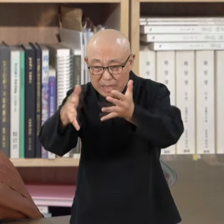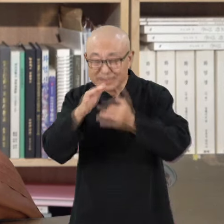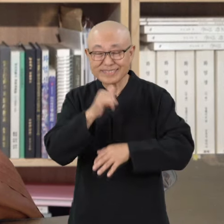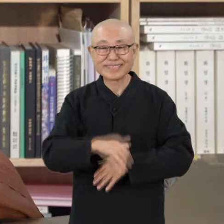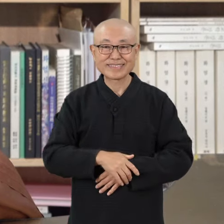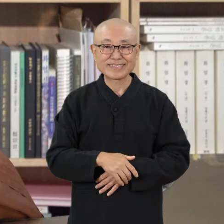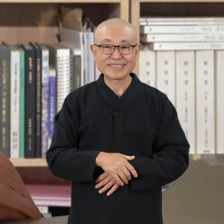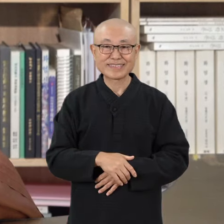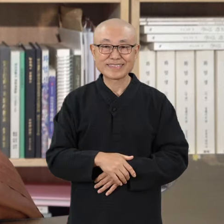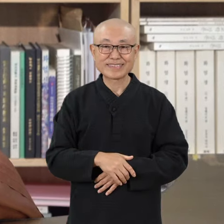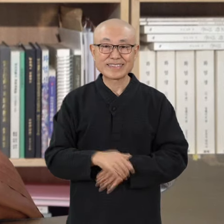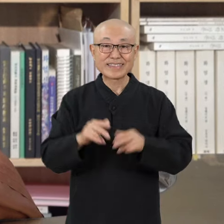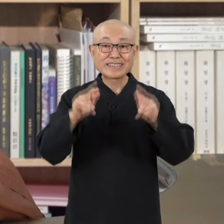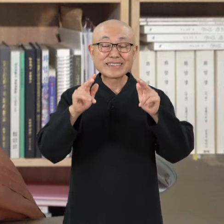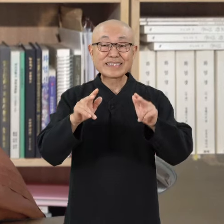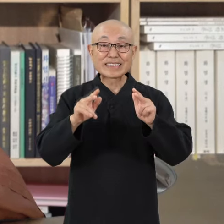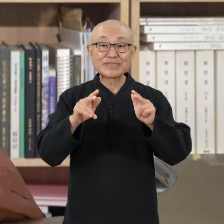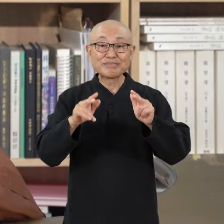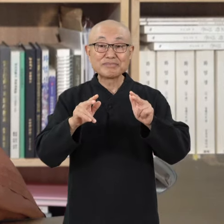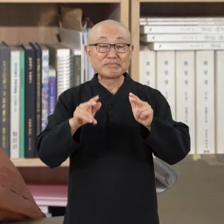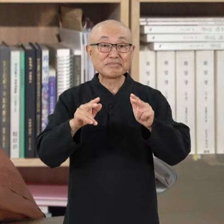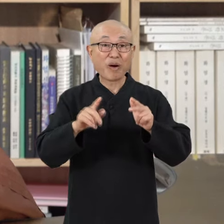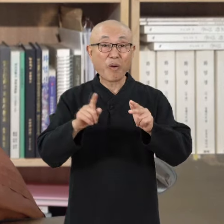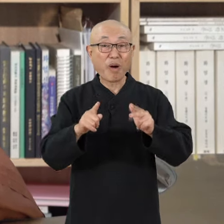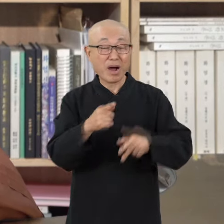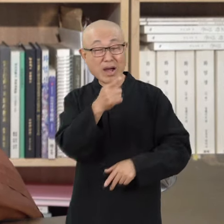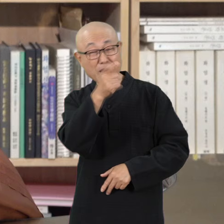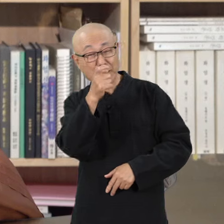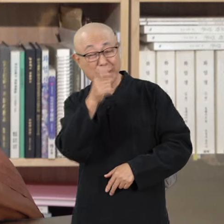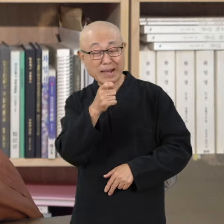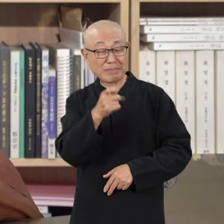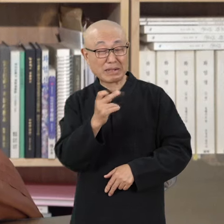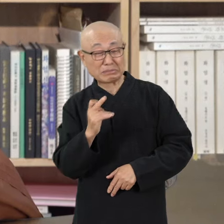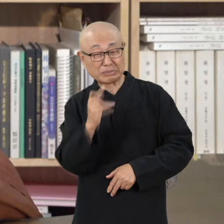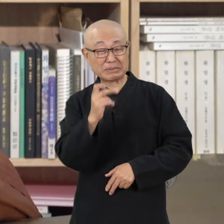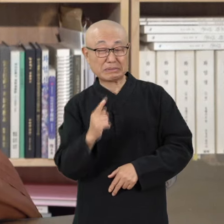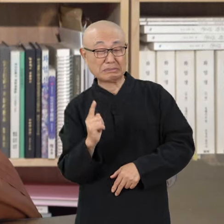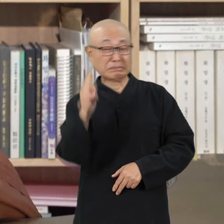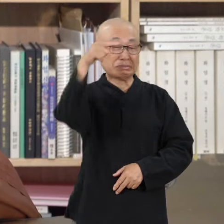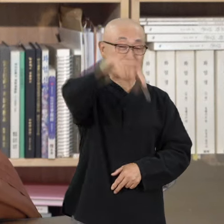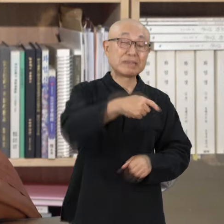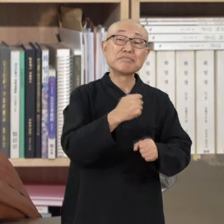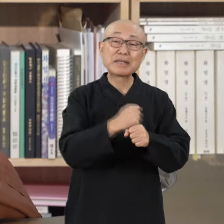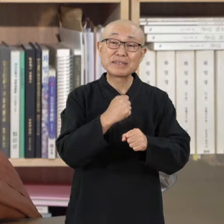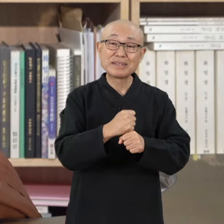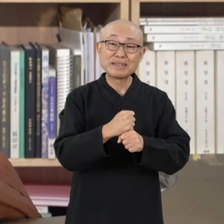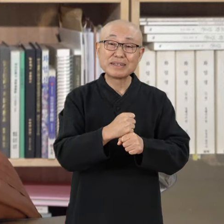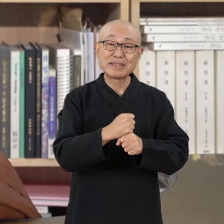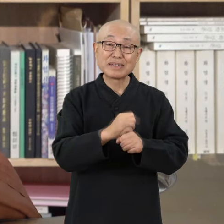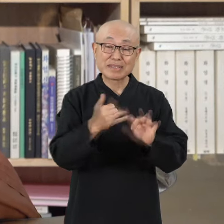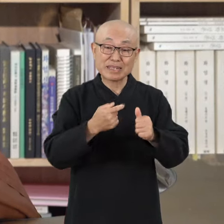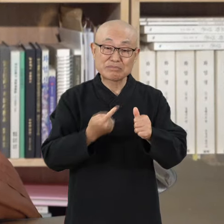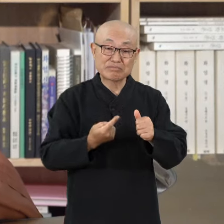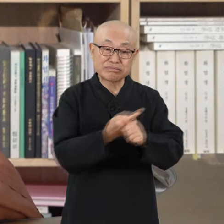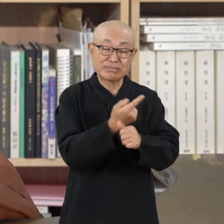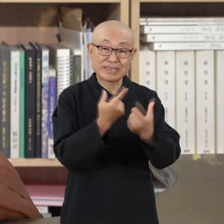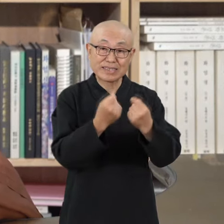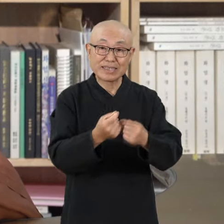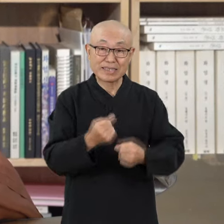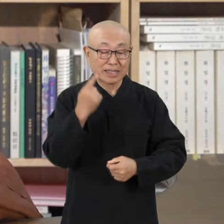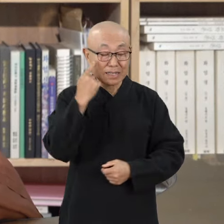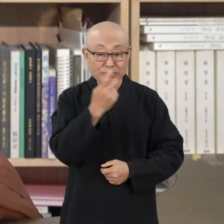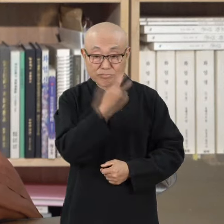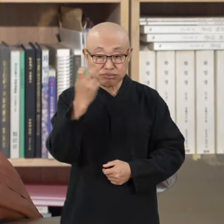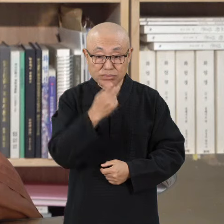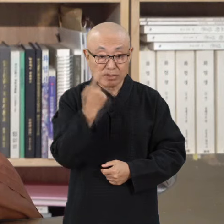지금 막 무기를 만듭니다. 무기는 살상의 도구예요. 그 좋은 머리와 그